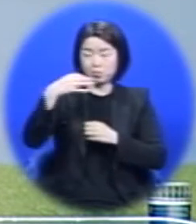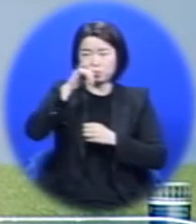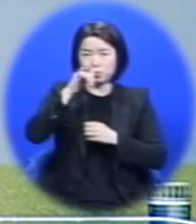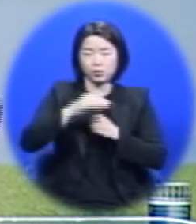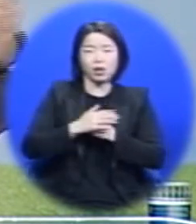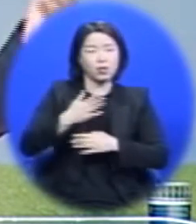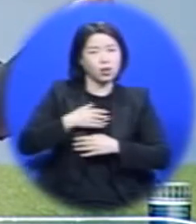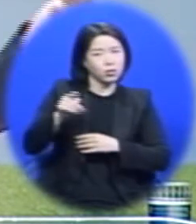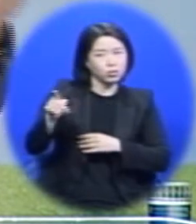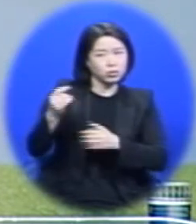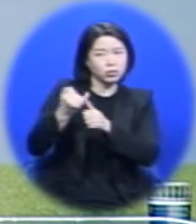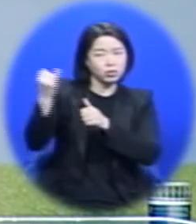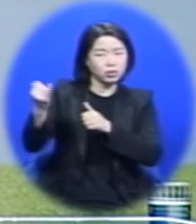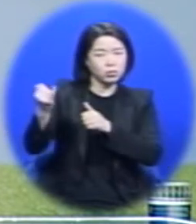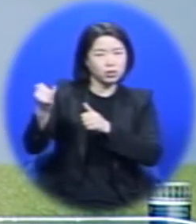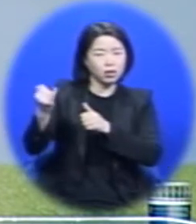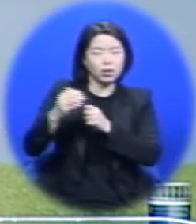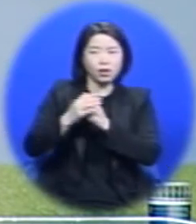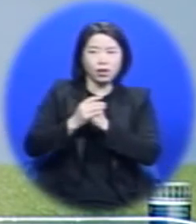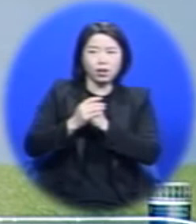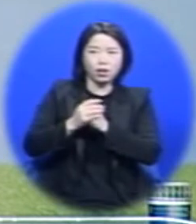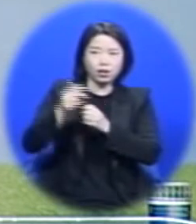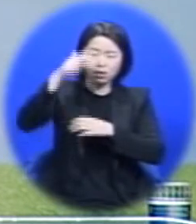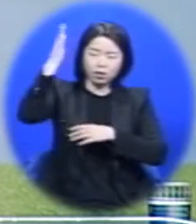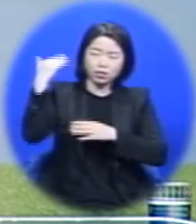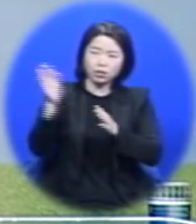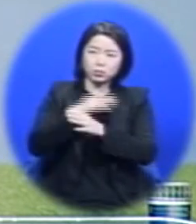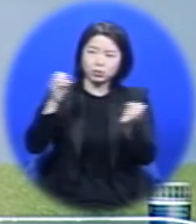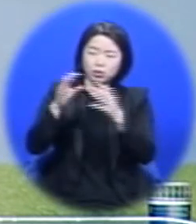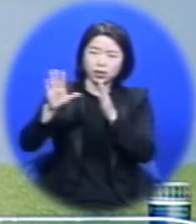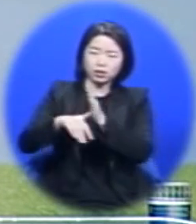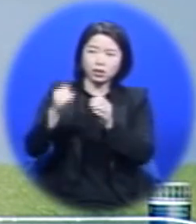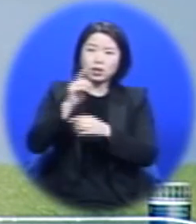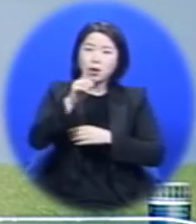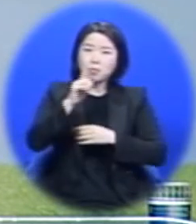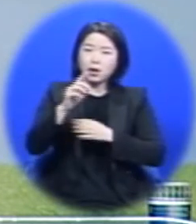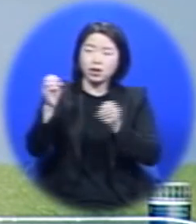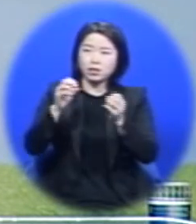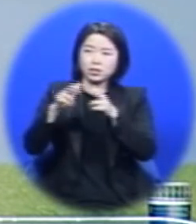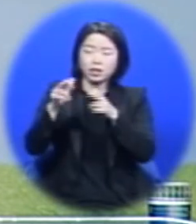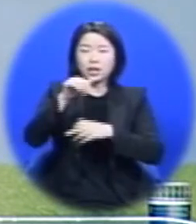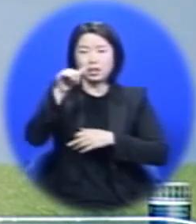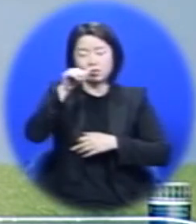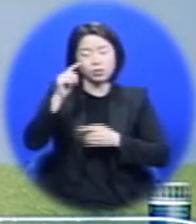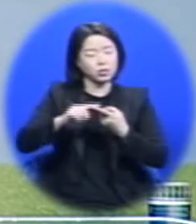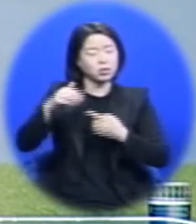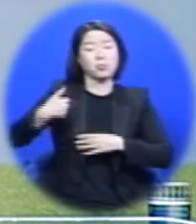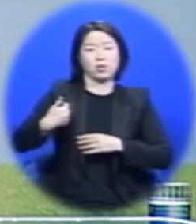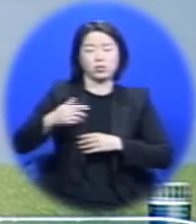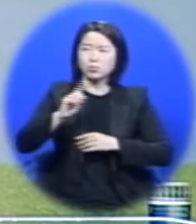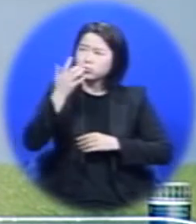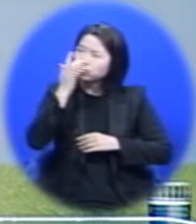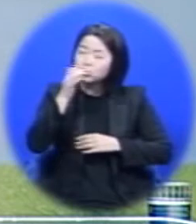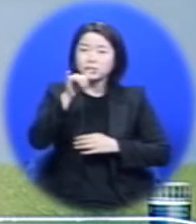그러시더라고요. 저는 그 사모님과 그동안 이렇게 이야기를 나누면서 언어장애가 있는 줄 생각도 못했어요. 그래서 무슨 이야기인가